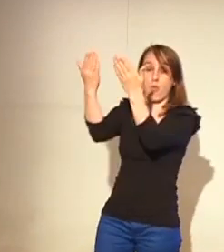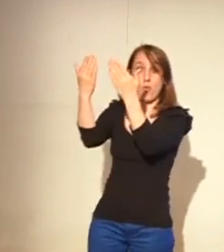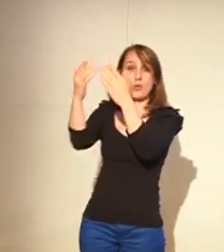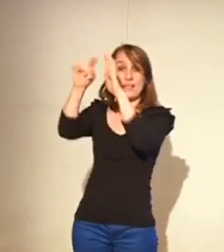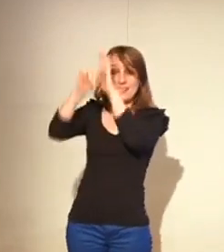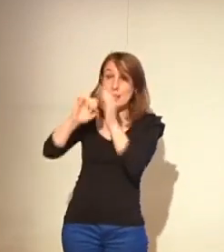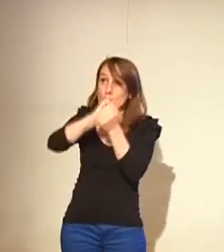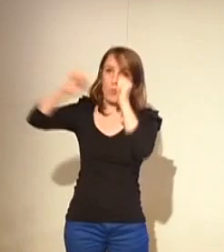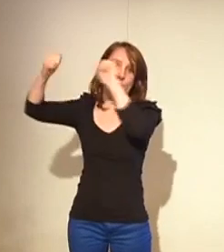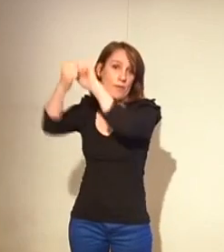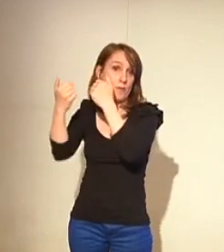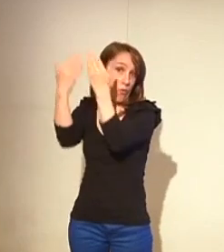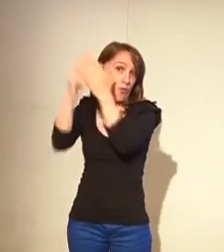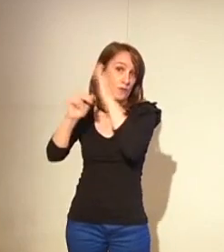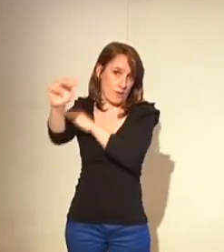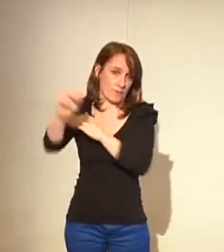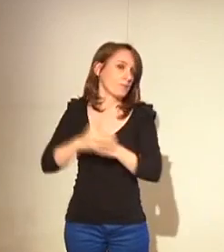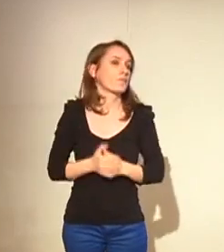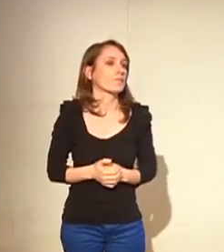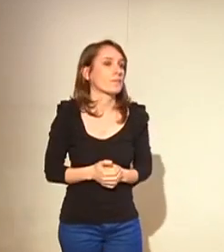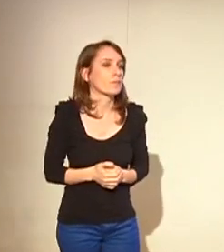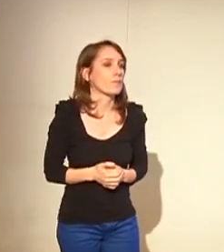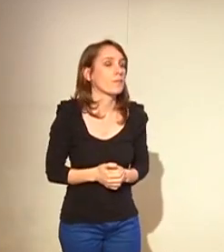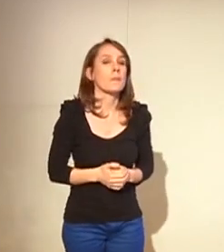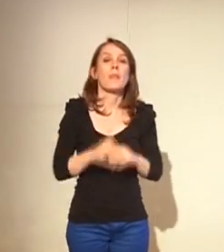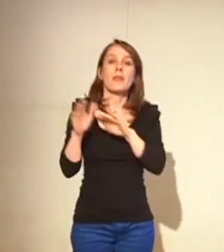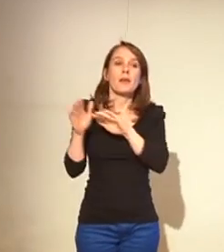sera proposé